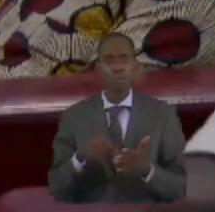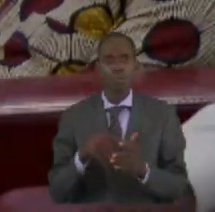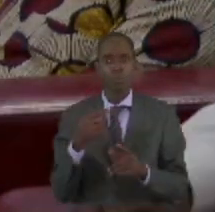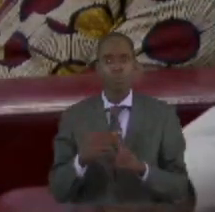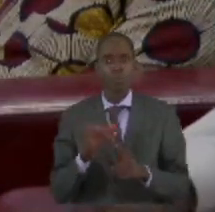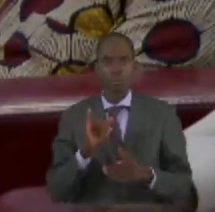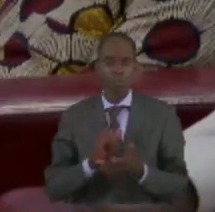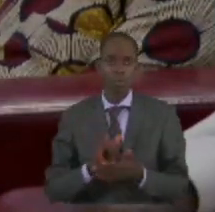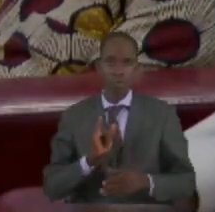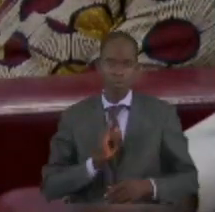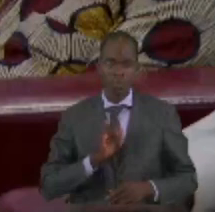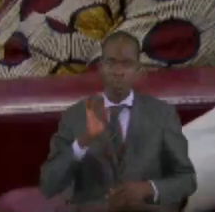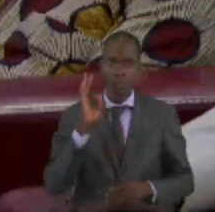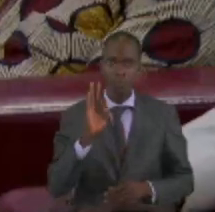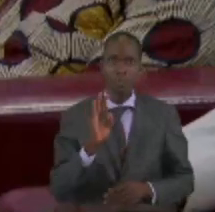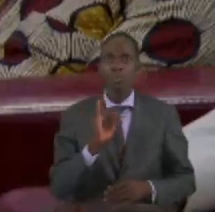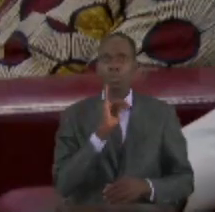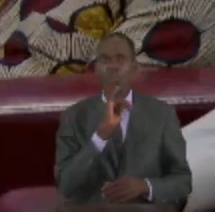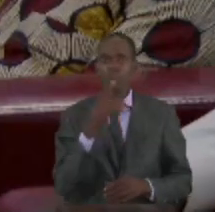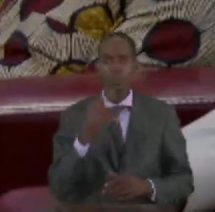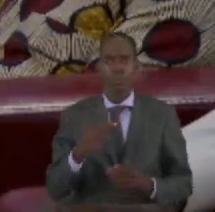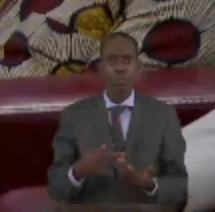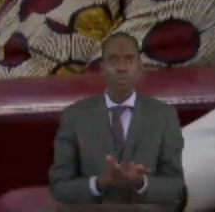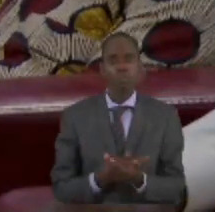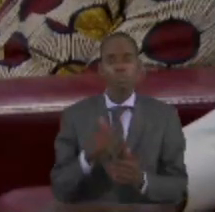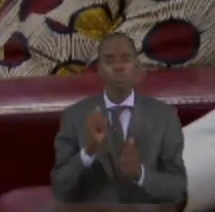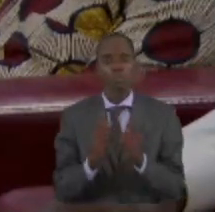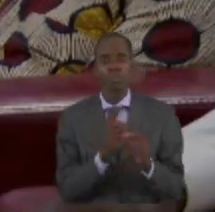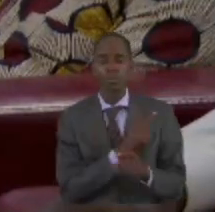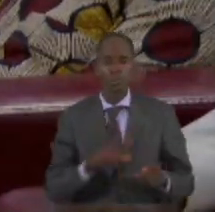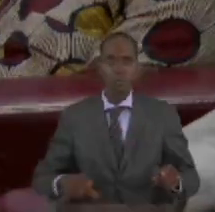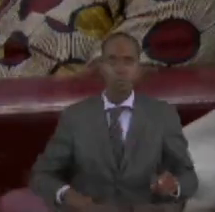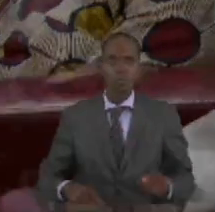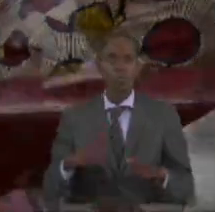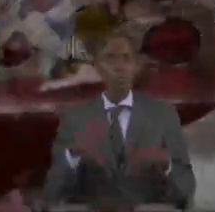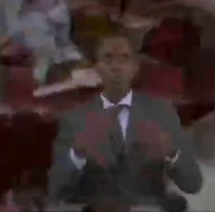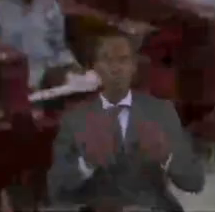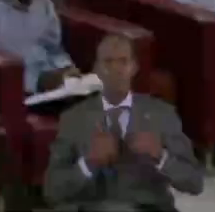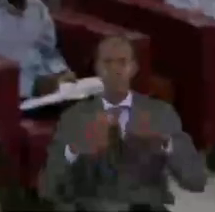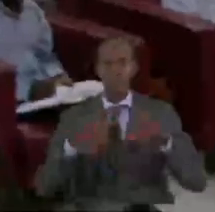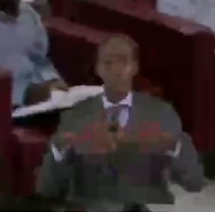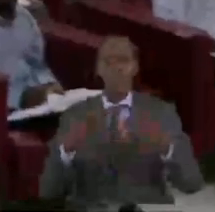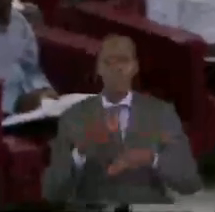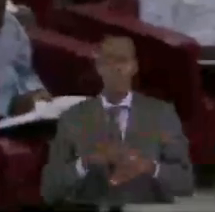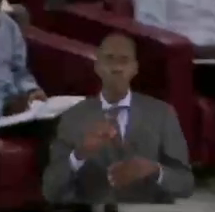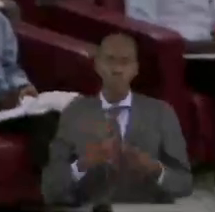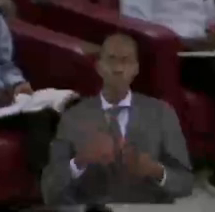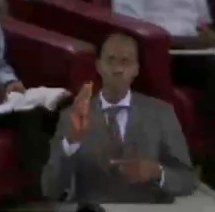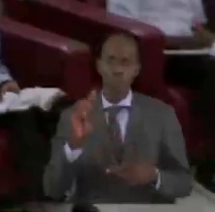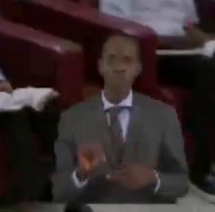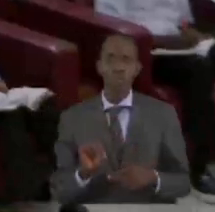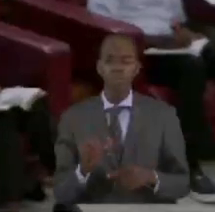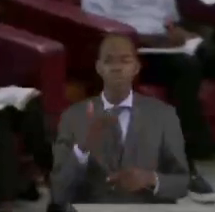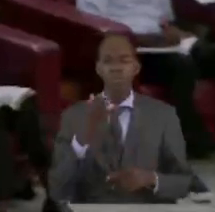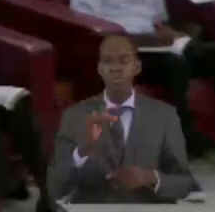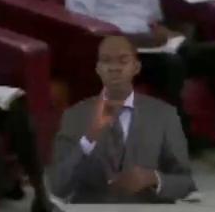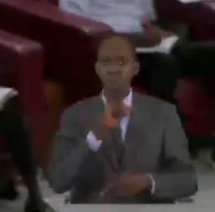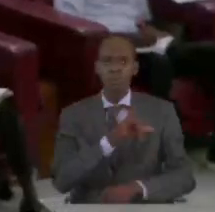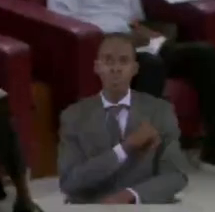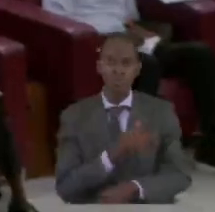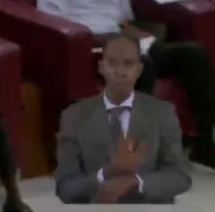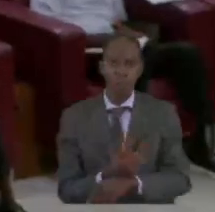évangile, que cette parole que je prêche est l'évangile que le Seigneur lui a donné. Alors, il y